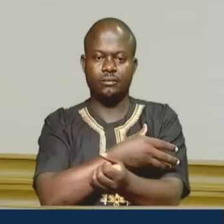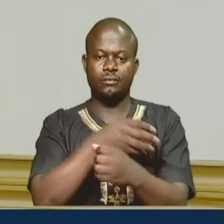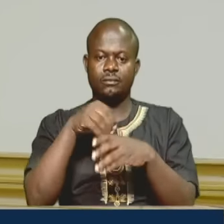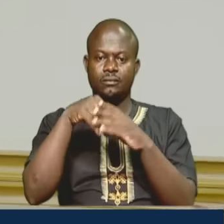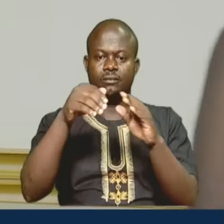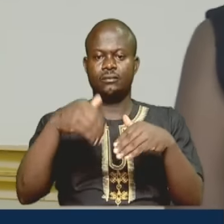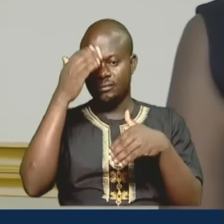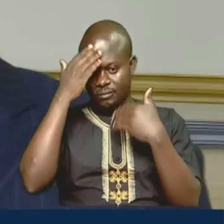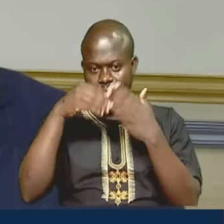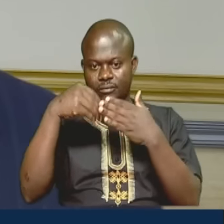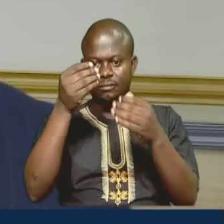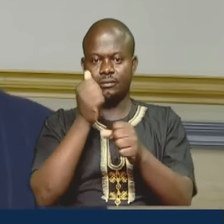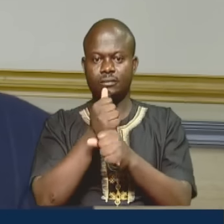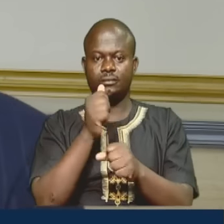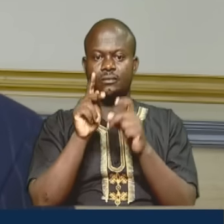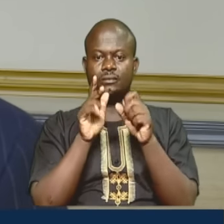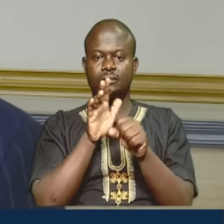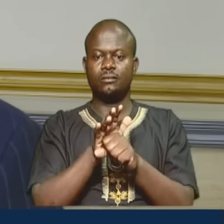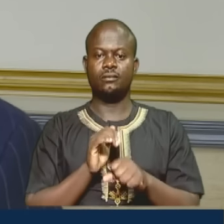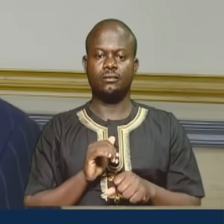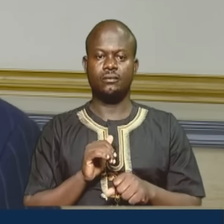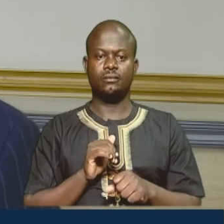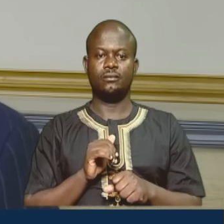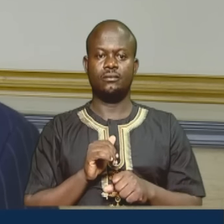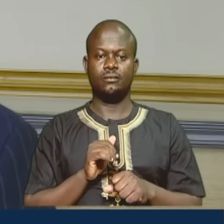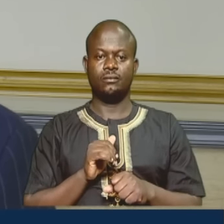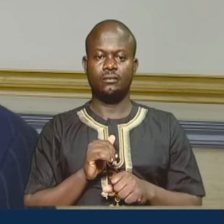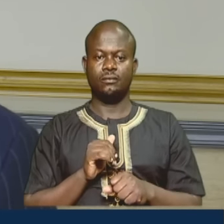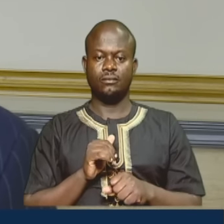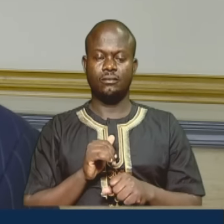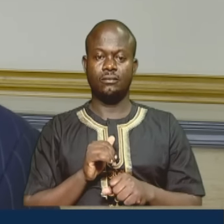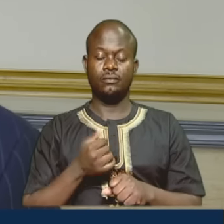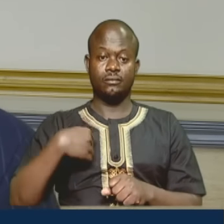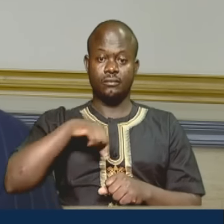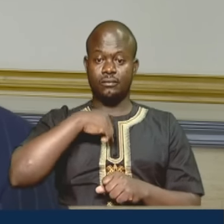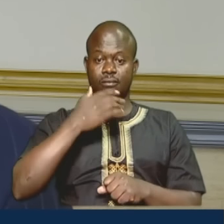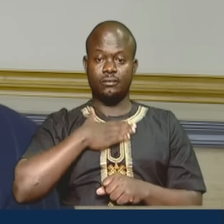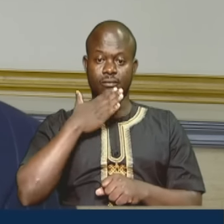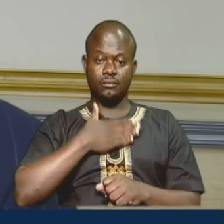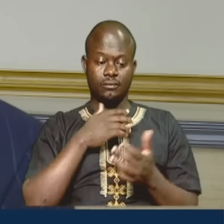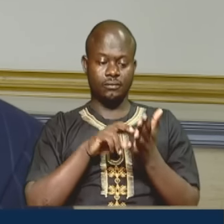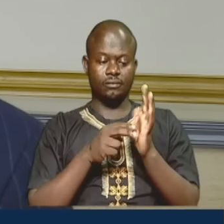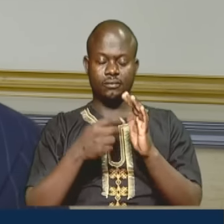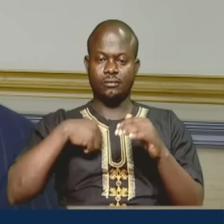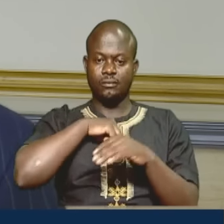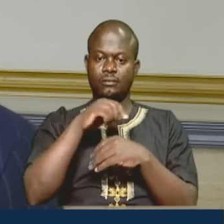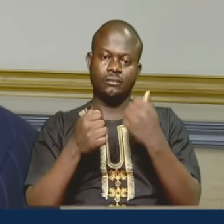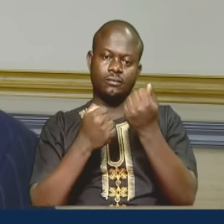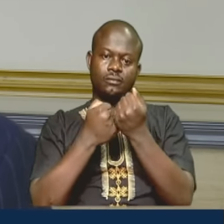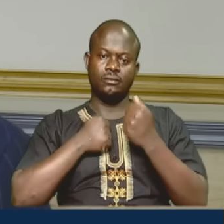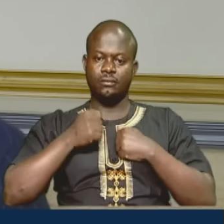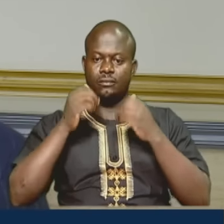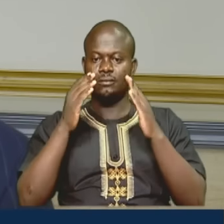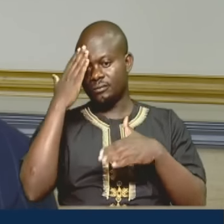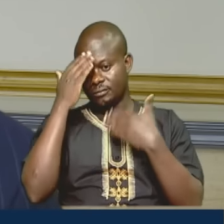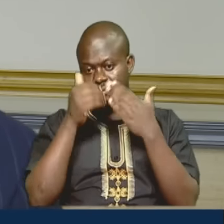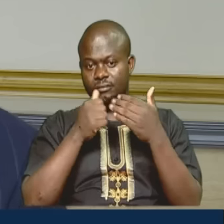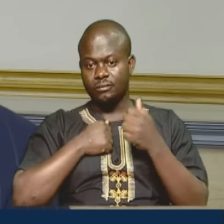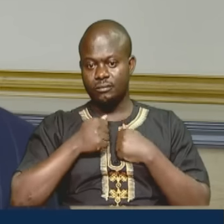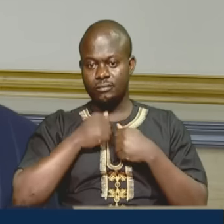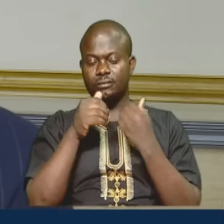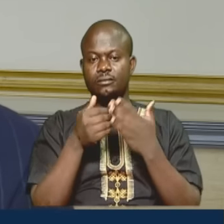butanga akazi kuri benshi. I'm very impressed with the project that we are funding. Nshimishijwe n'imishinga turimo gutera inkunga mu Rwanda, kuko u Rwanda